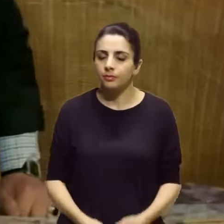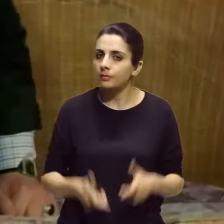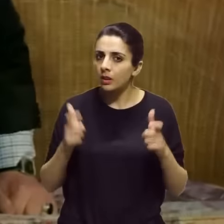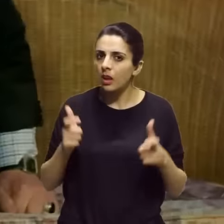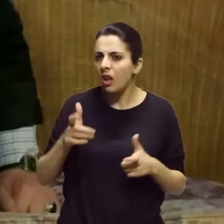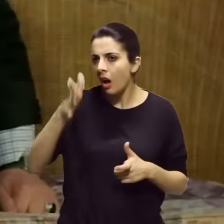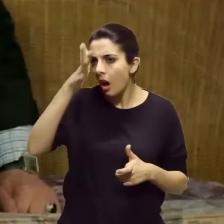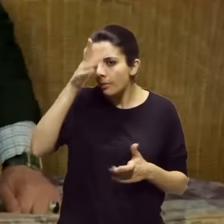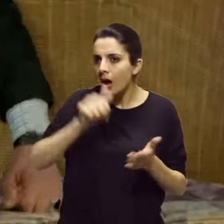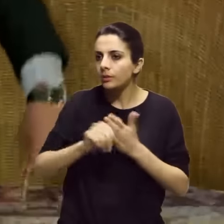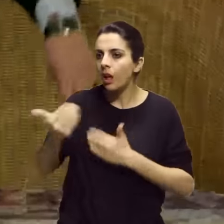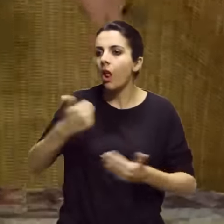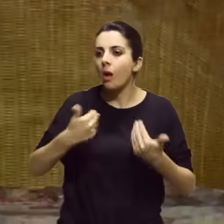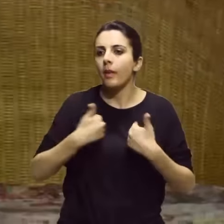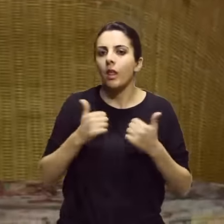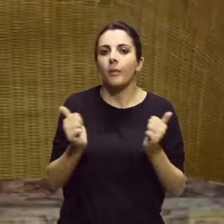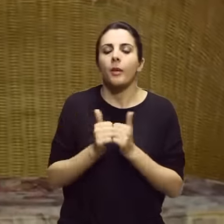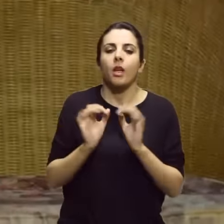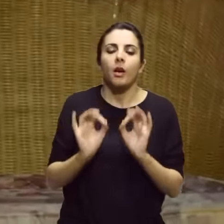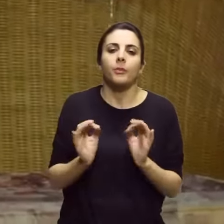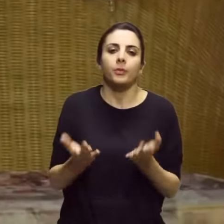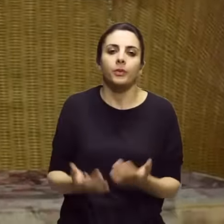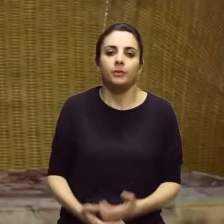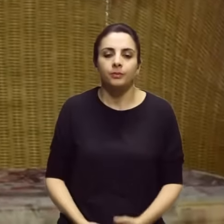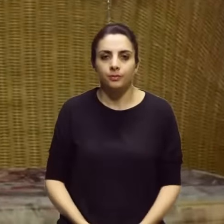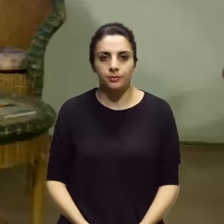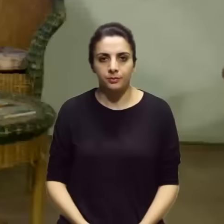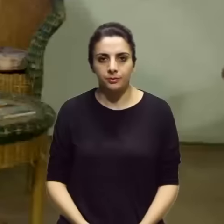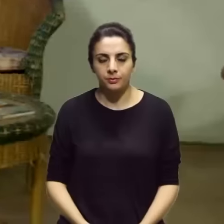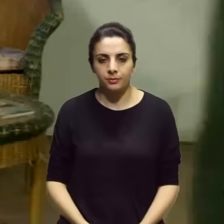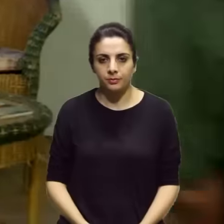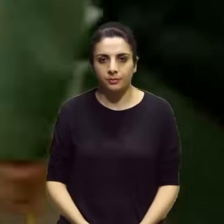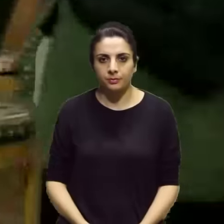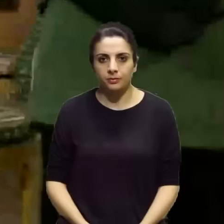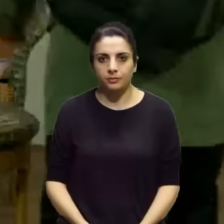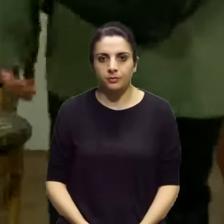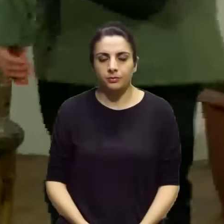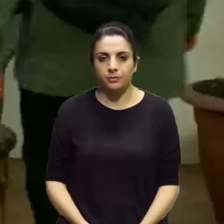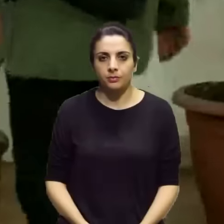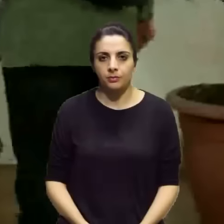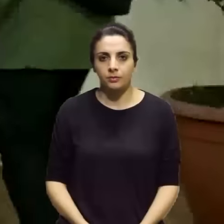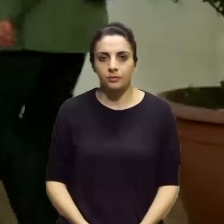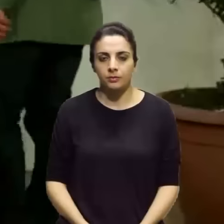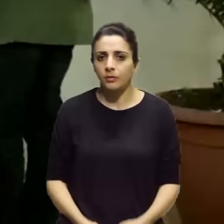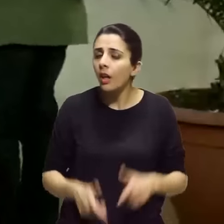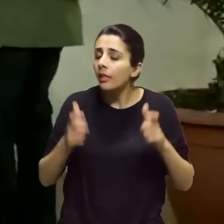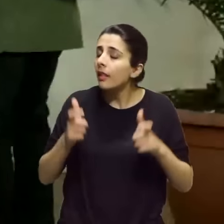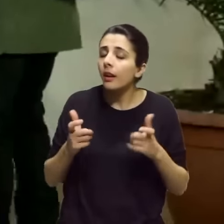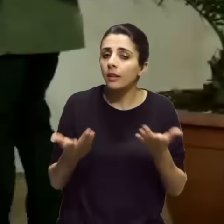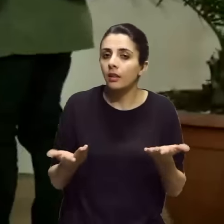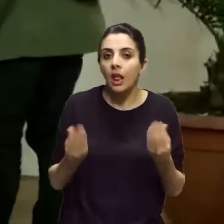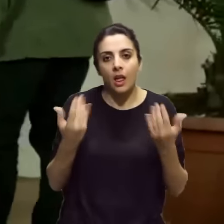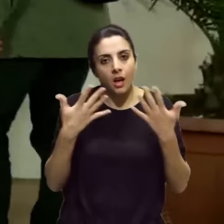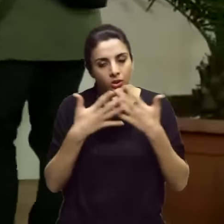Nerede? Ne salak var hep bizi bulur ya. Fincanını alıp içerken Bereli Parkalı fotoğrafçı koşarak geldi. Hı. Neredesin oğlum?